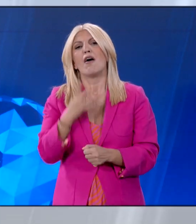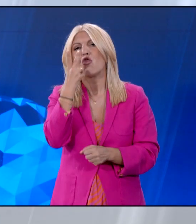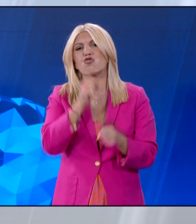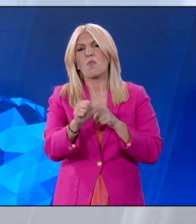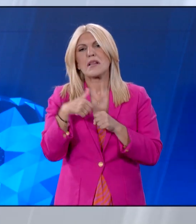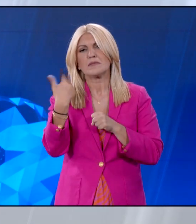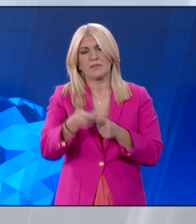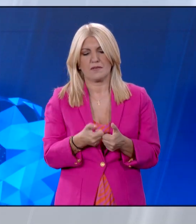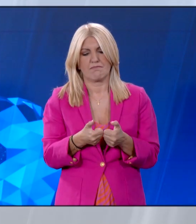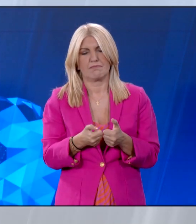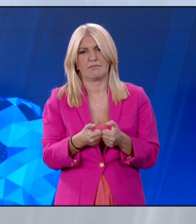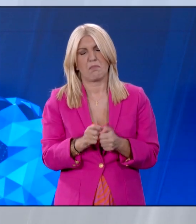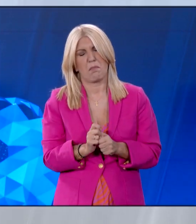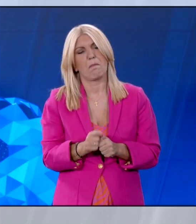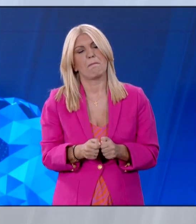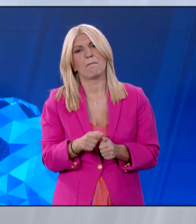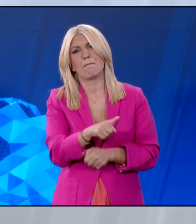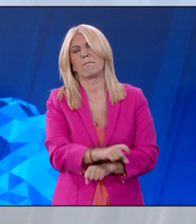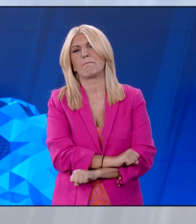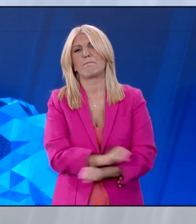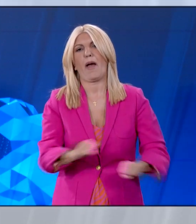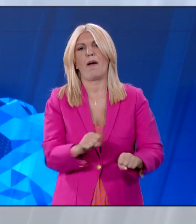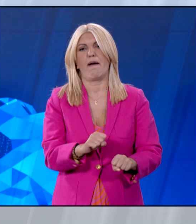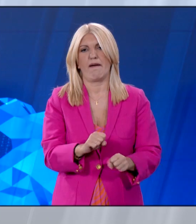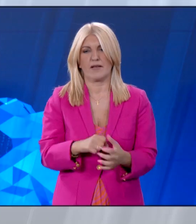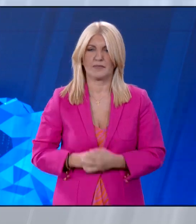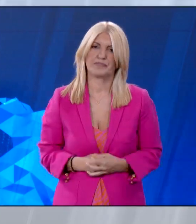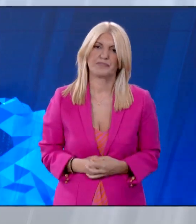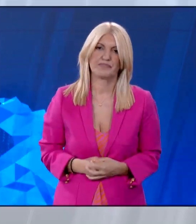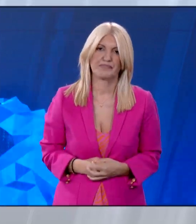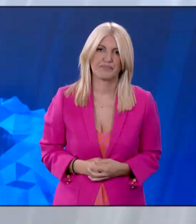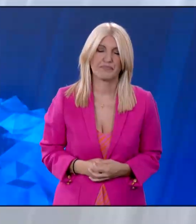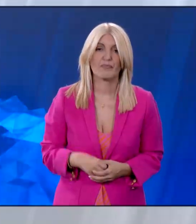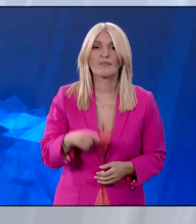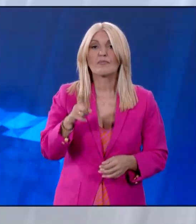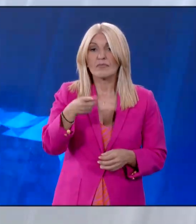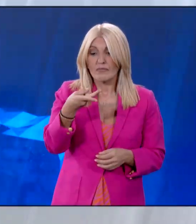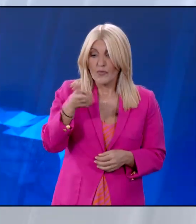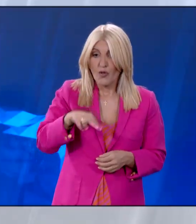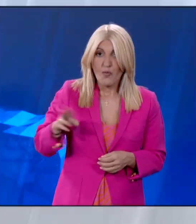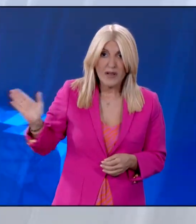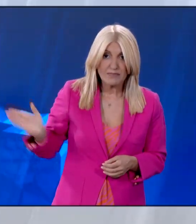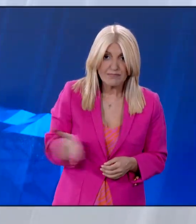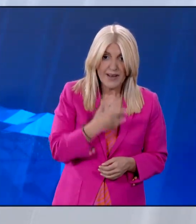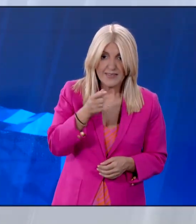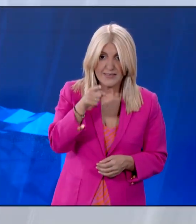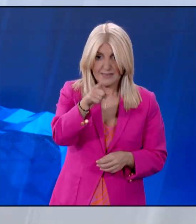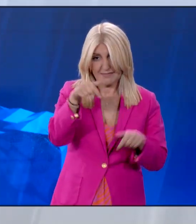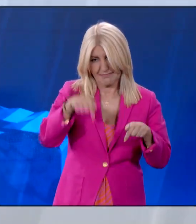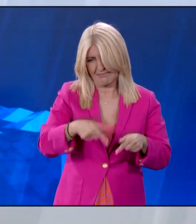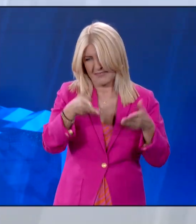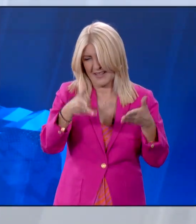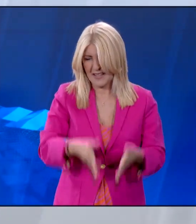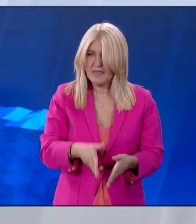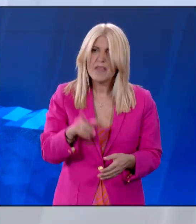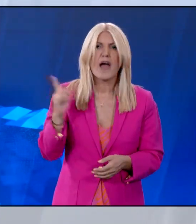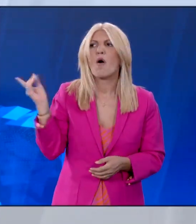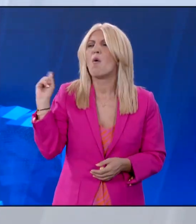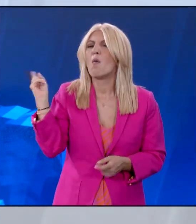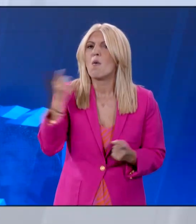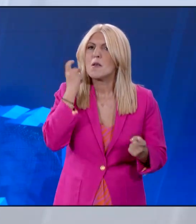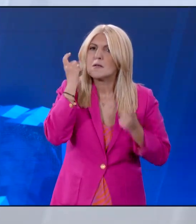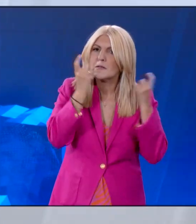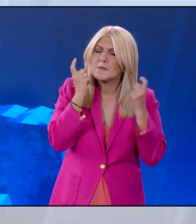Μία μέρα μετά τη δολοφονία του ηγέτη της Χαμάς, Ισμαήλ Χανίγια, στην Τεχεράνη, μυστήριο καλύπτει τις συνθήκες υπό τις οποίες έχασε τη ζωή